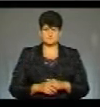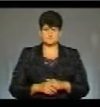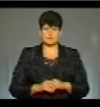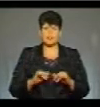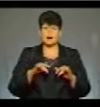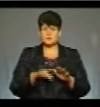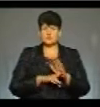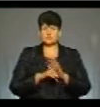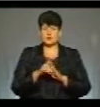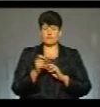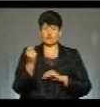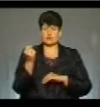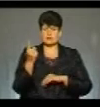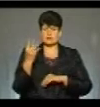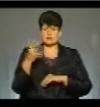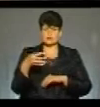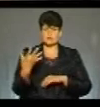Акція розпочалася об